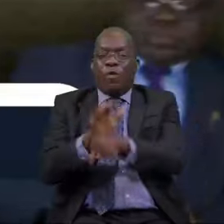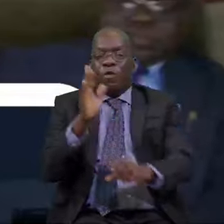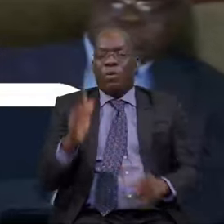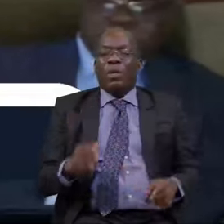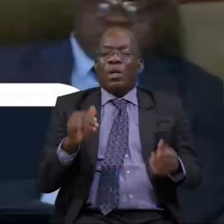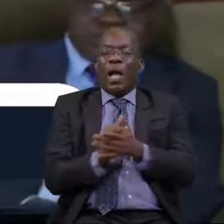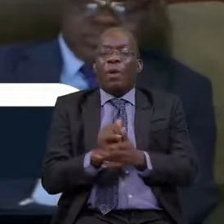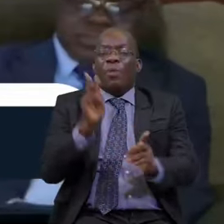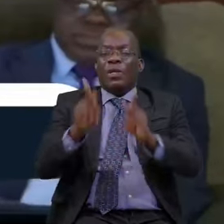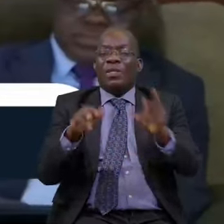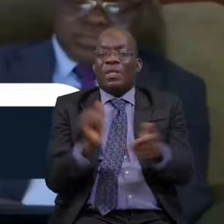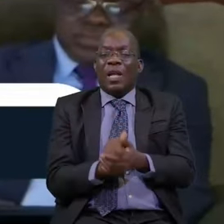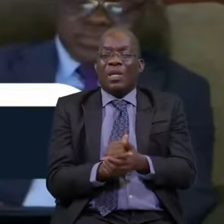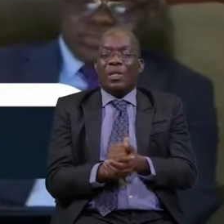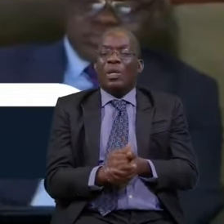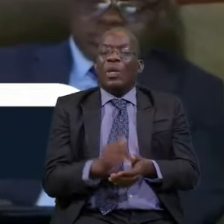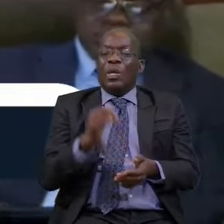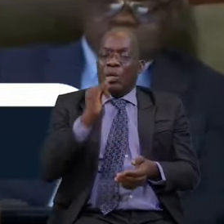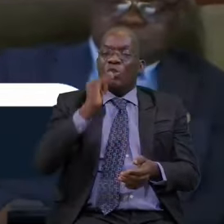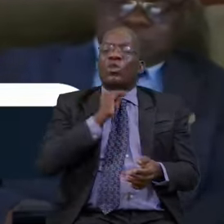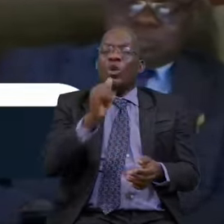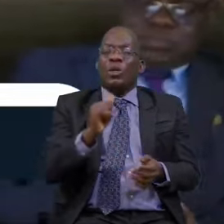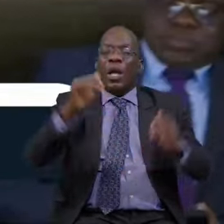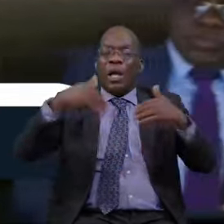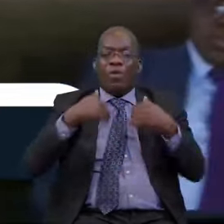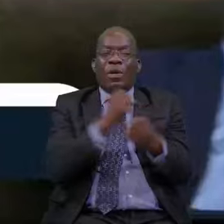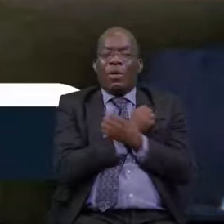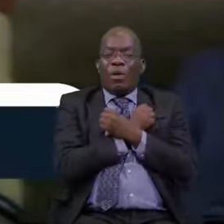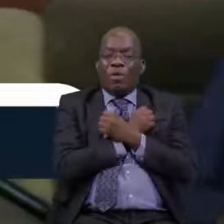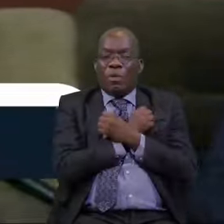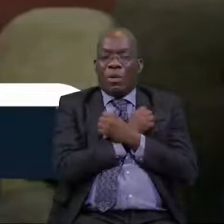nonchalant, on est une personne qui n'a pas de passion